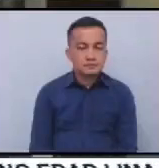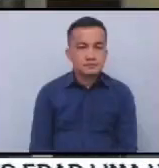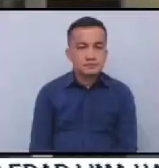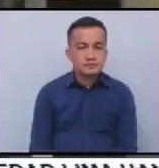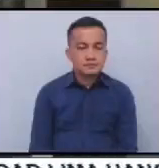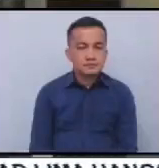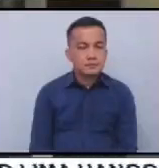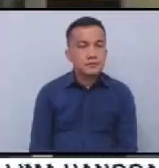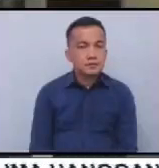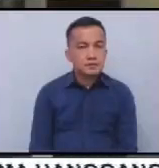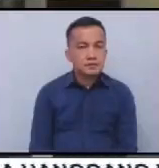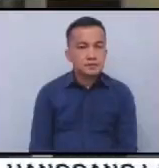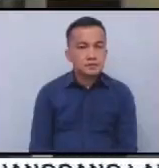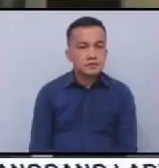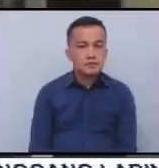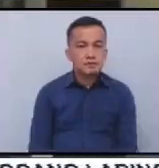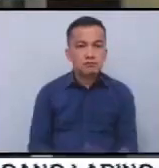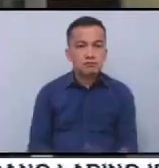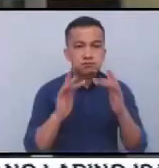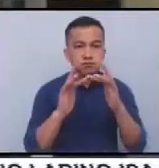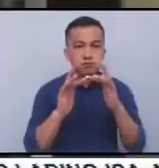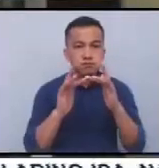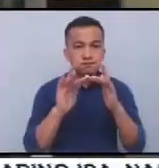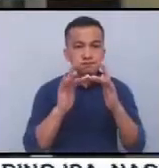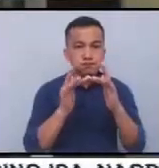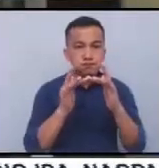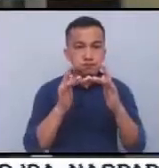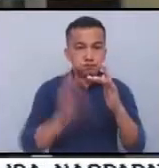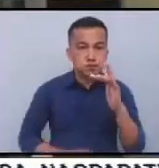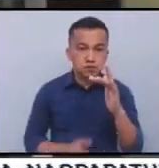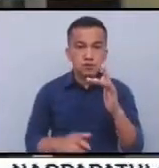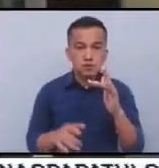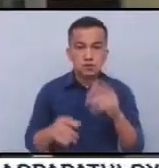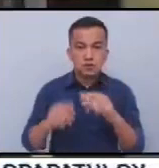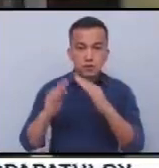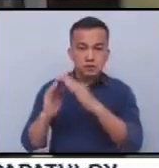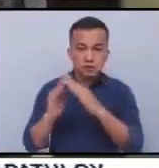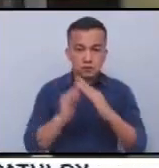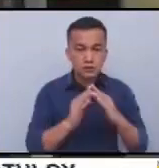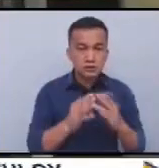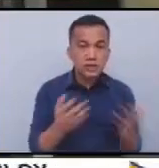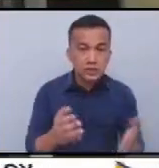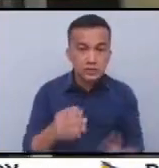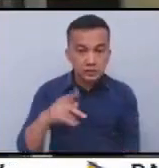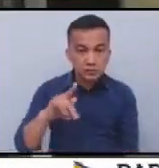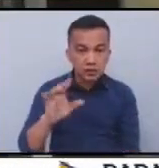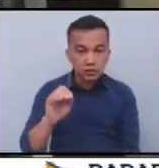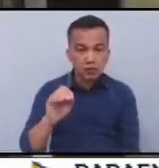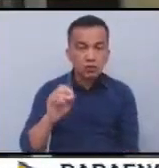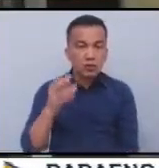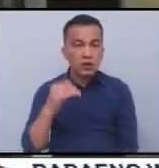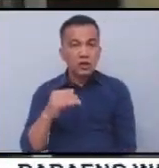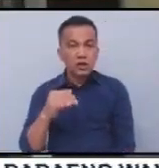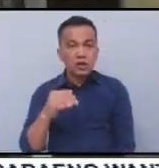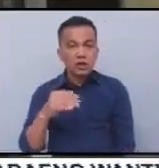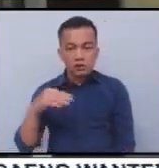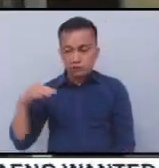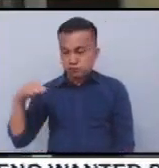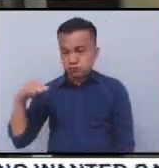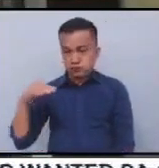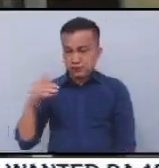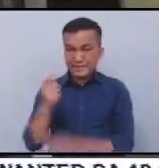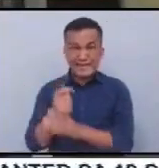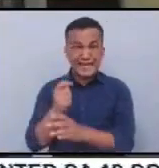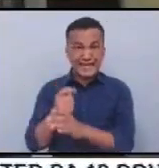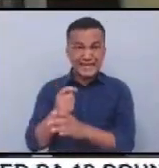nawala ng internet connection ng ilang mga residente sa Paco, Maynila matapos aksidenteng makalatkad ng isang